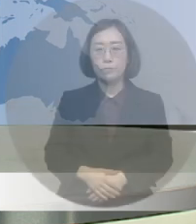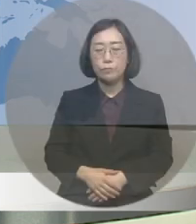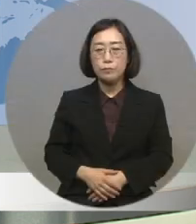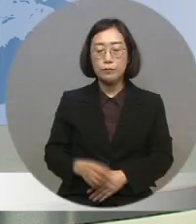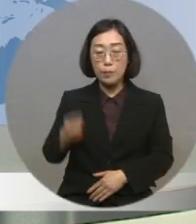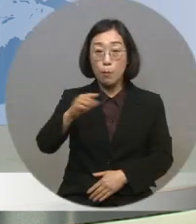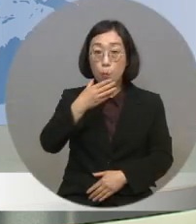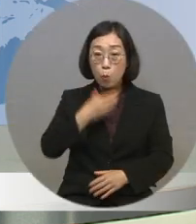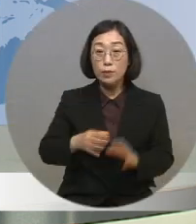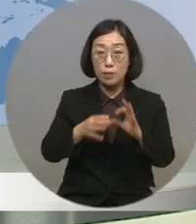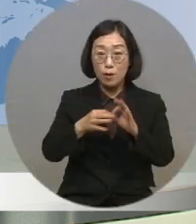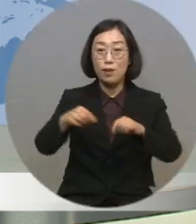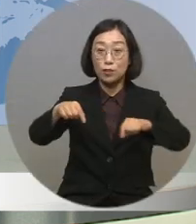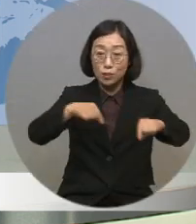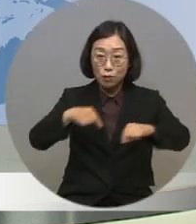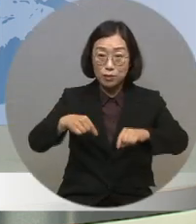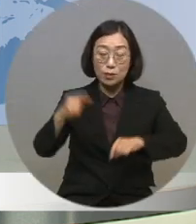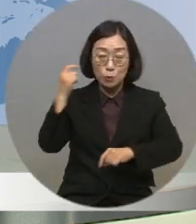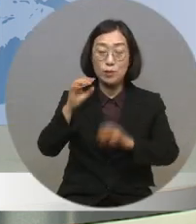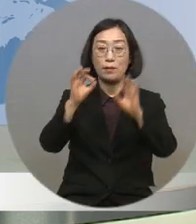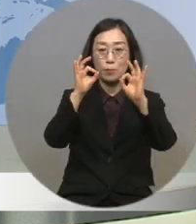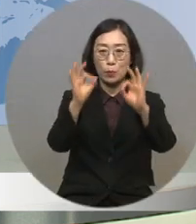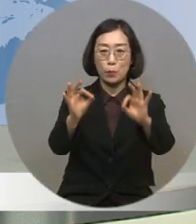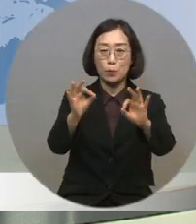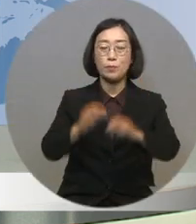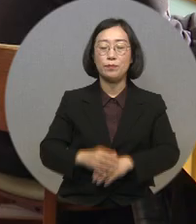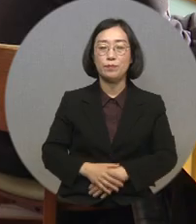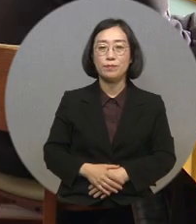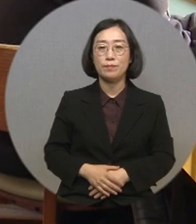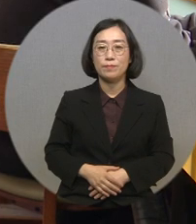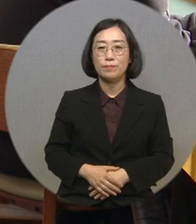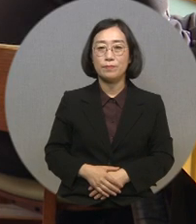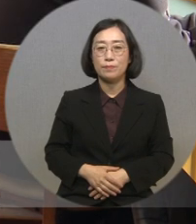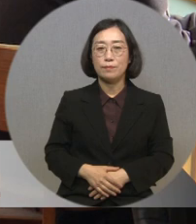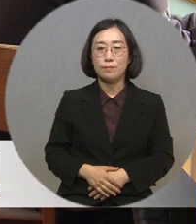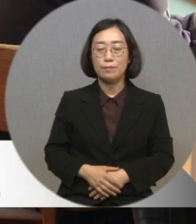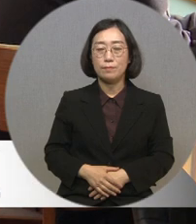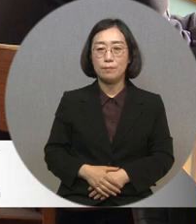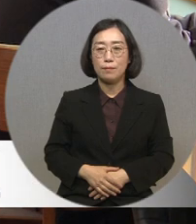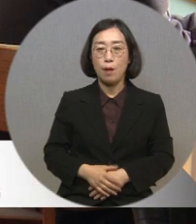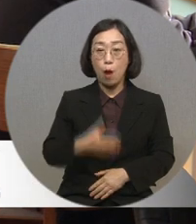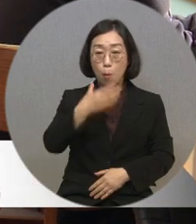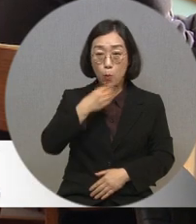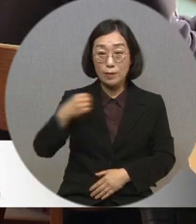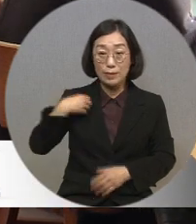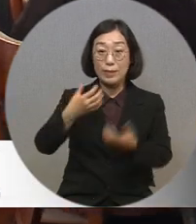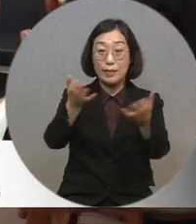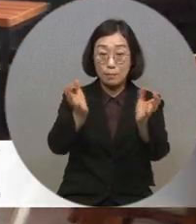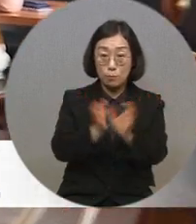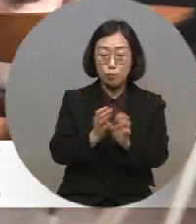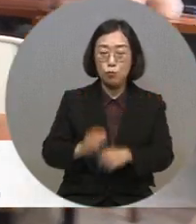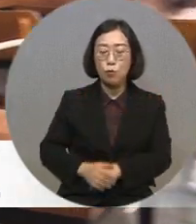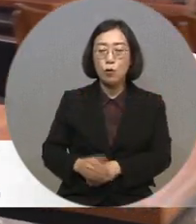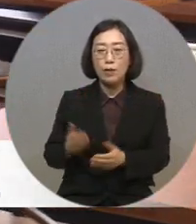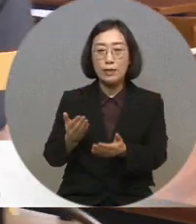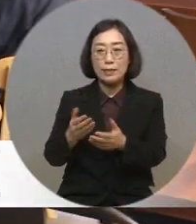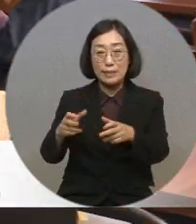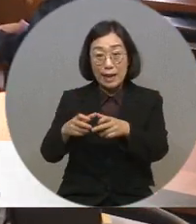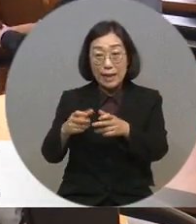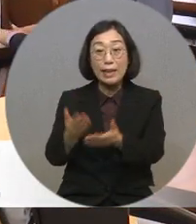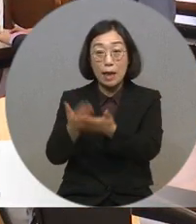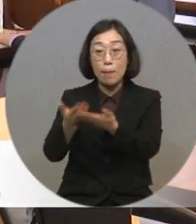이어서 복지계 정책 소식 만나보겠습니다 보건 복지부와 한국 장애인 개발원 BGF